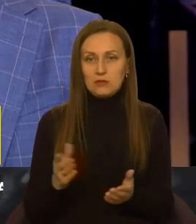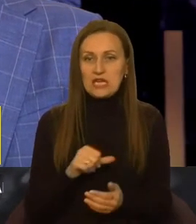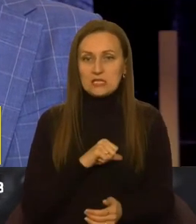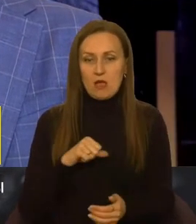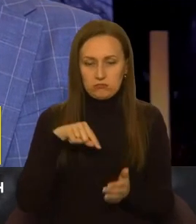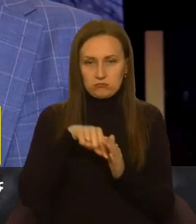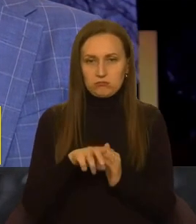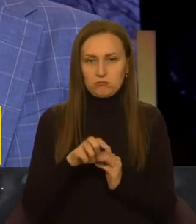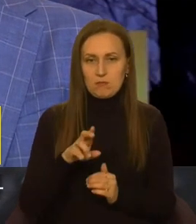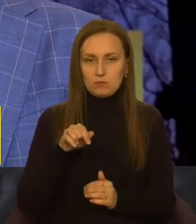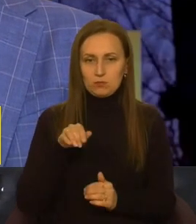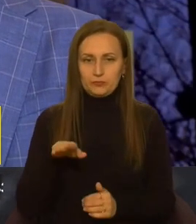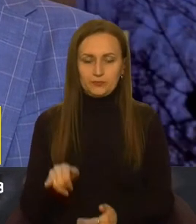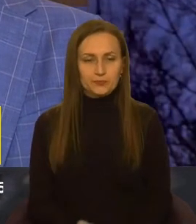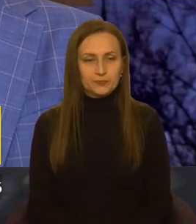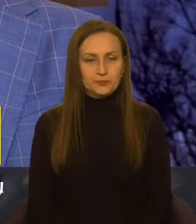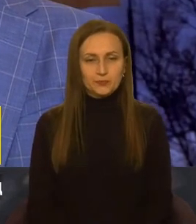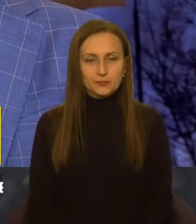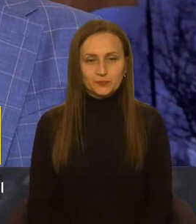самому Бахмуті?